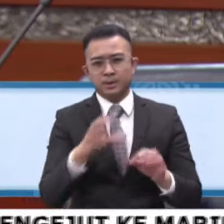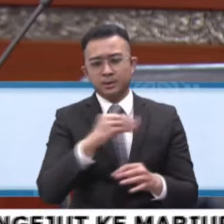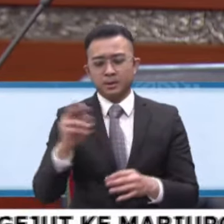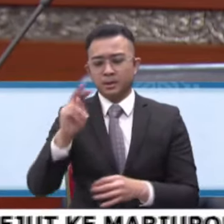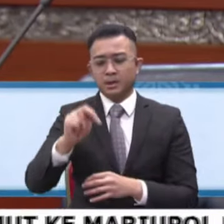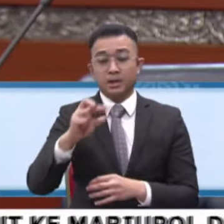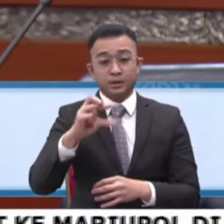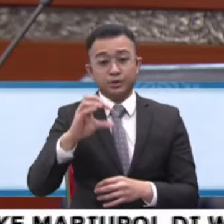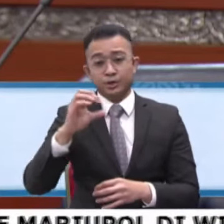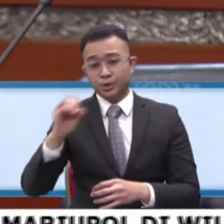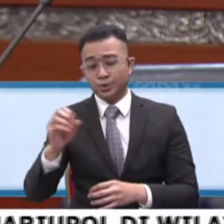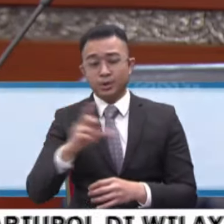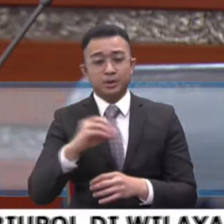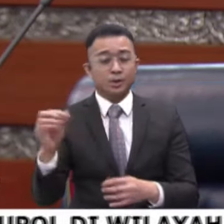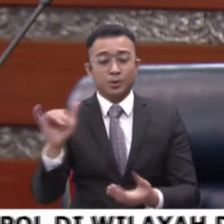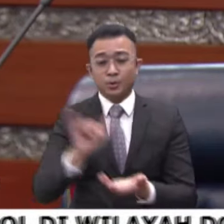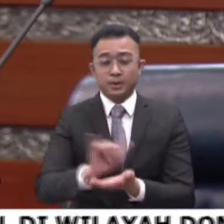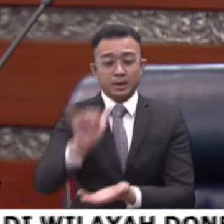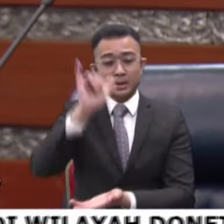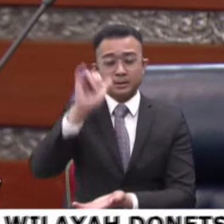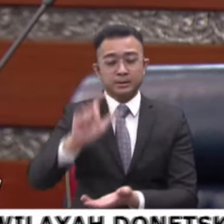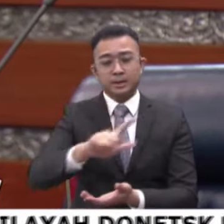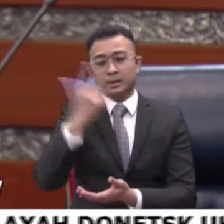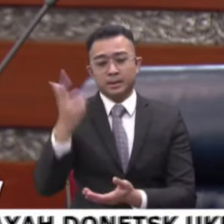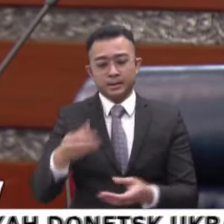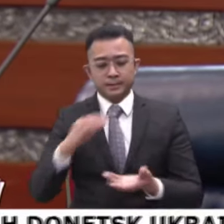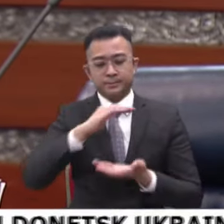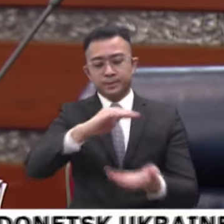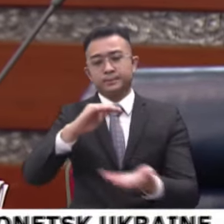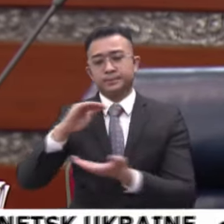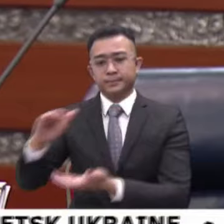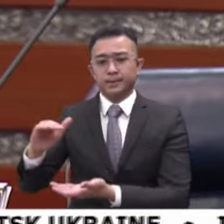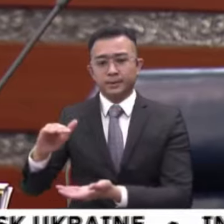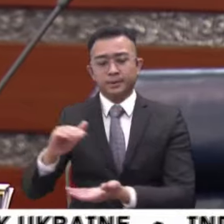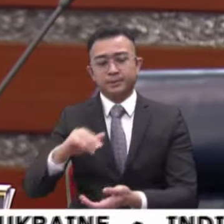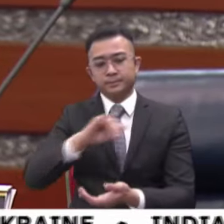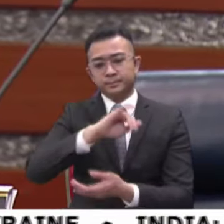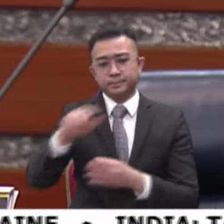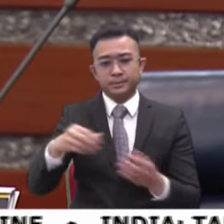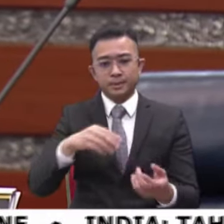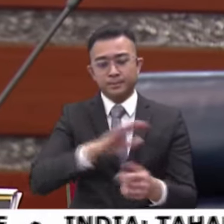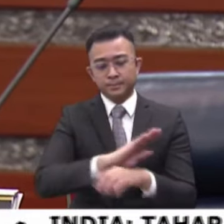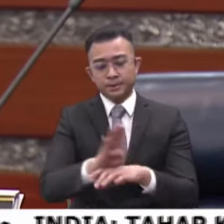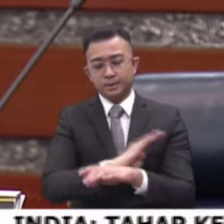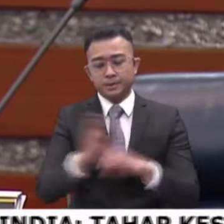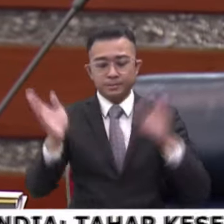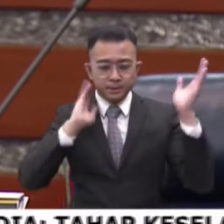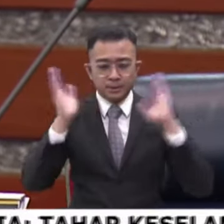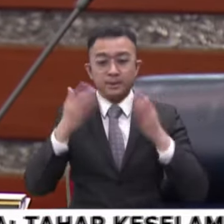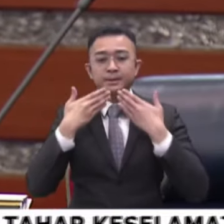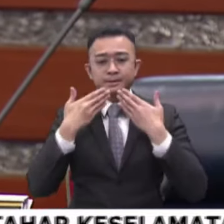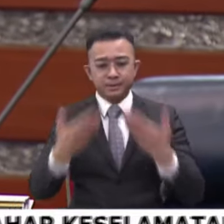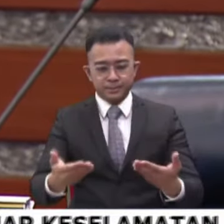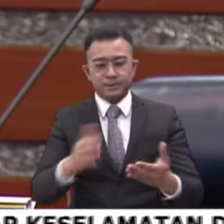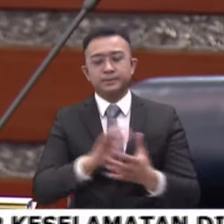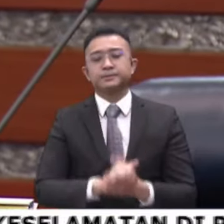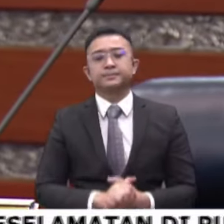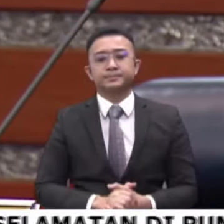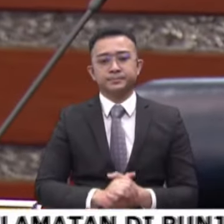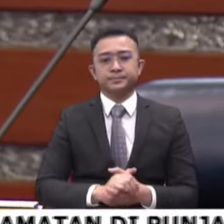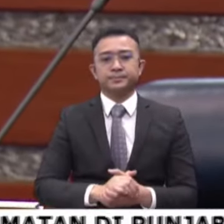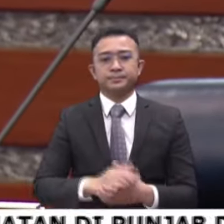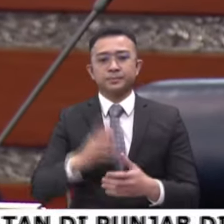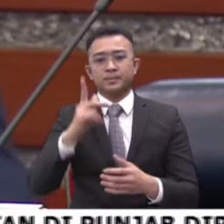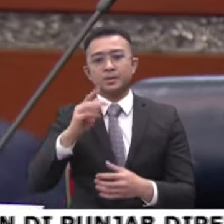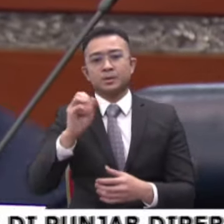dengan NGO ataupun yayasan yang lain untuk mengagihkan peruntukan itu seperti Yayasan Penjaja dan Peniaga Malaysia. Terima kasih. Kota Melaka